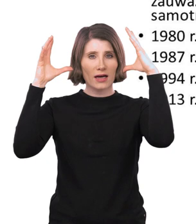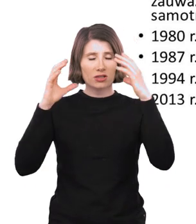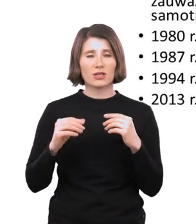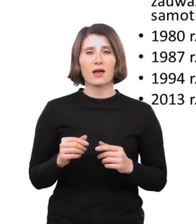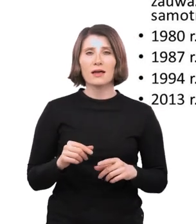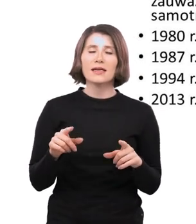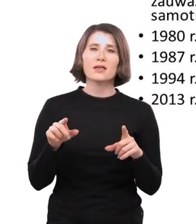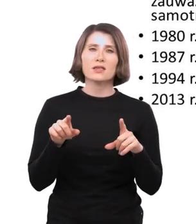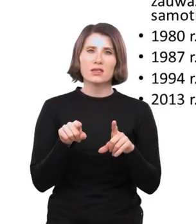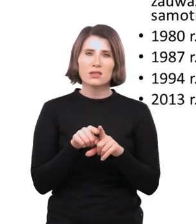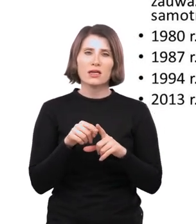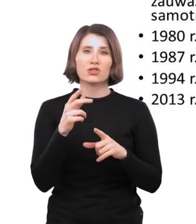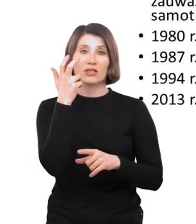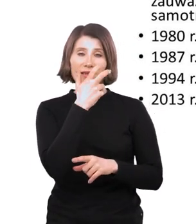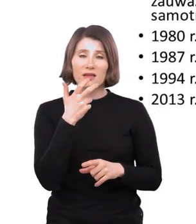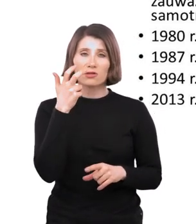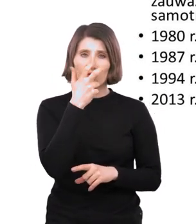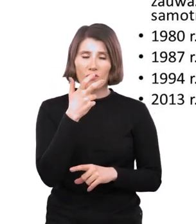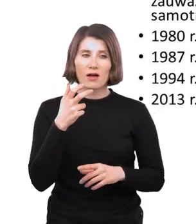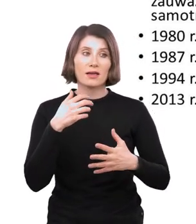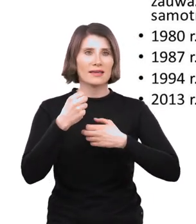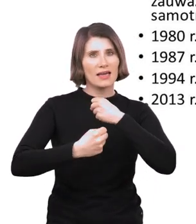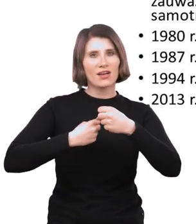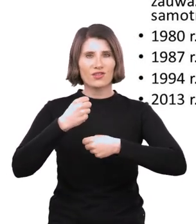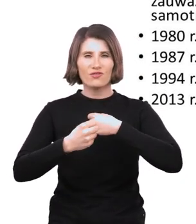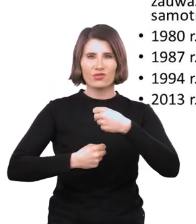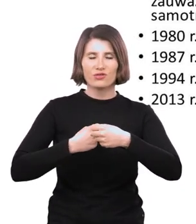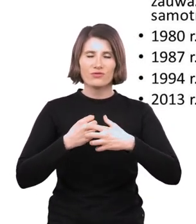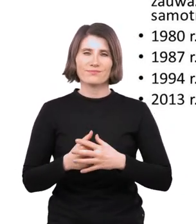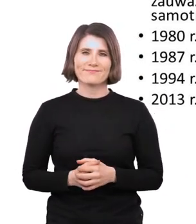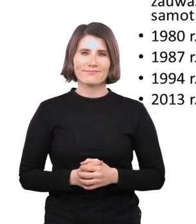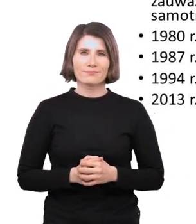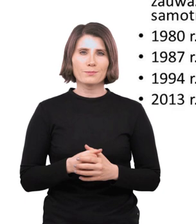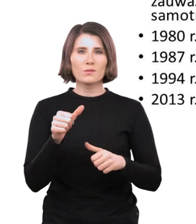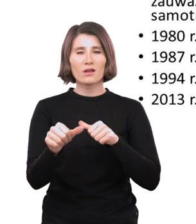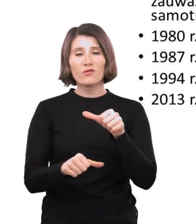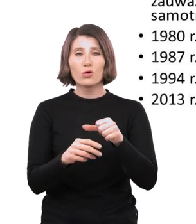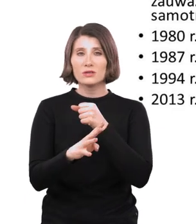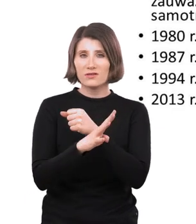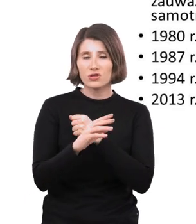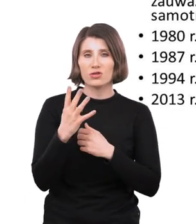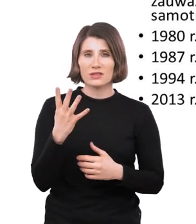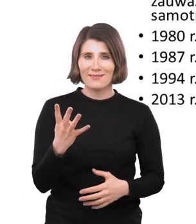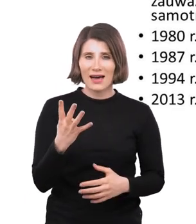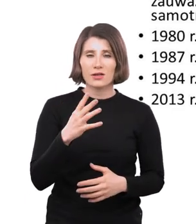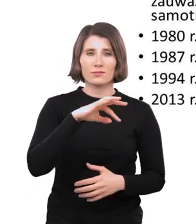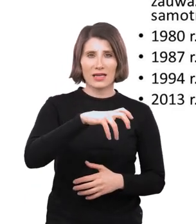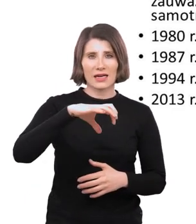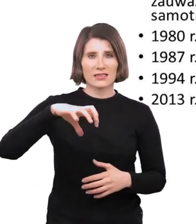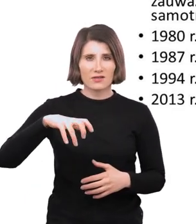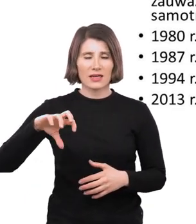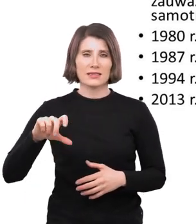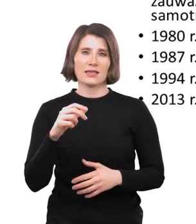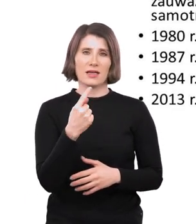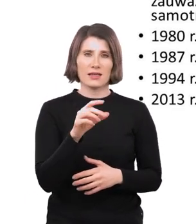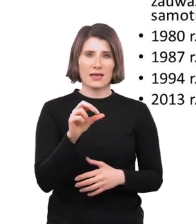i aktywności. W 1994 roku klasyfikacja DSM-4 wprowadziła